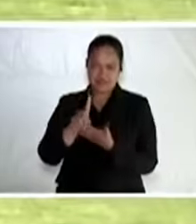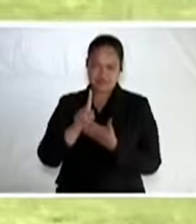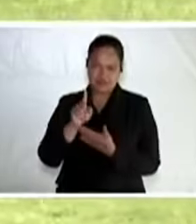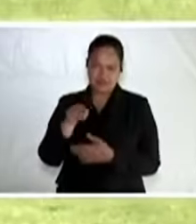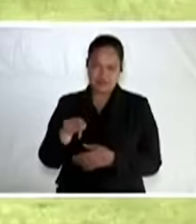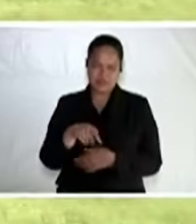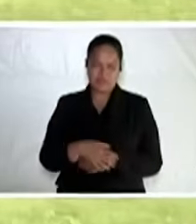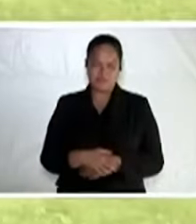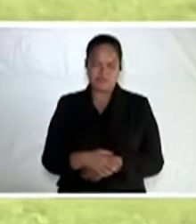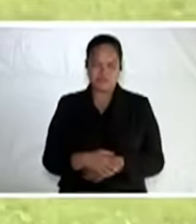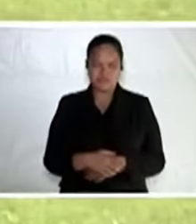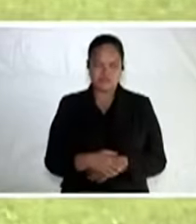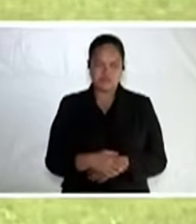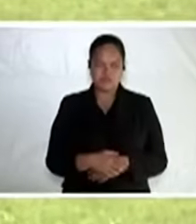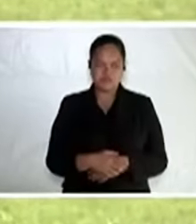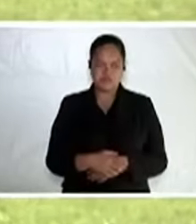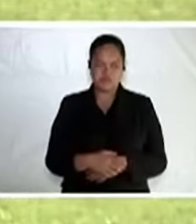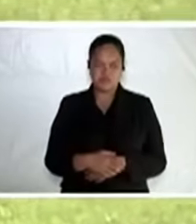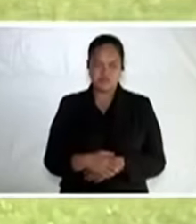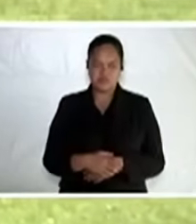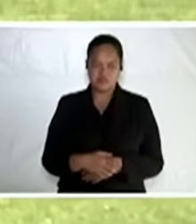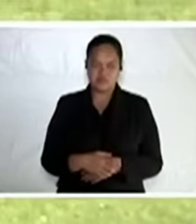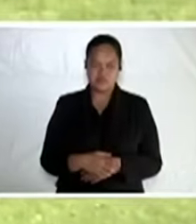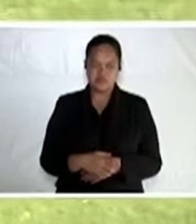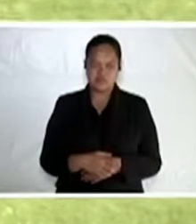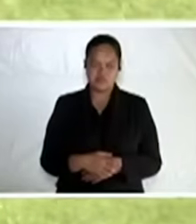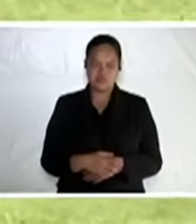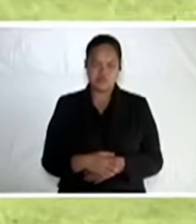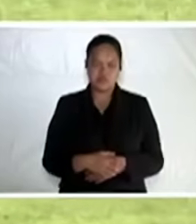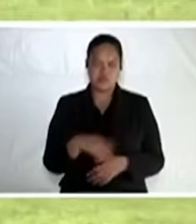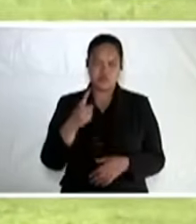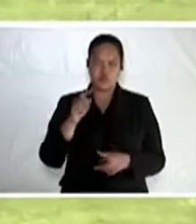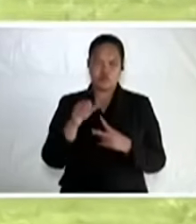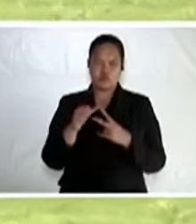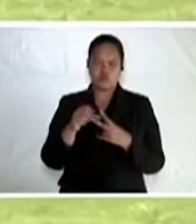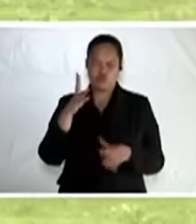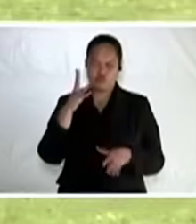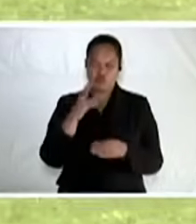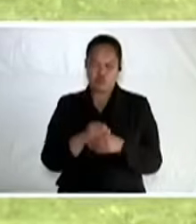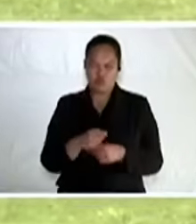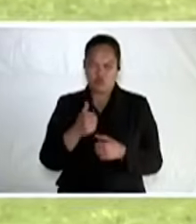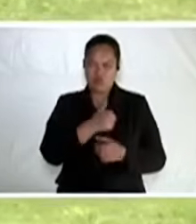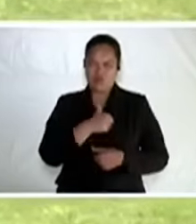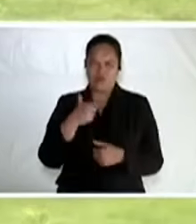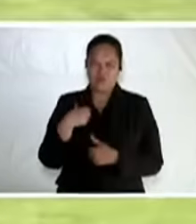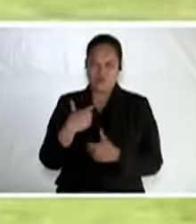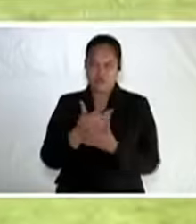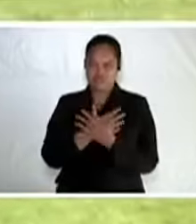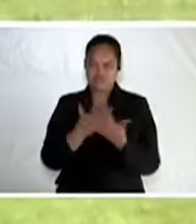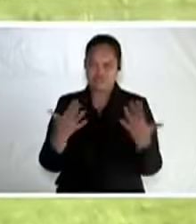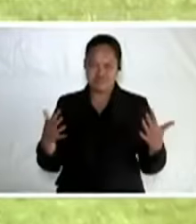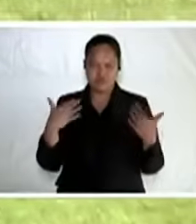से हमारे जो आर्मी हैं ये और इनका जो सुलू है ये बहुत ज़्यादा